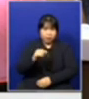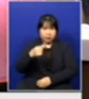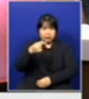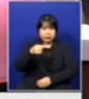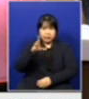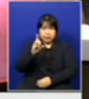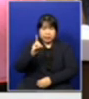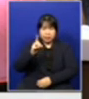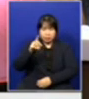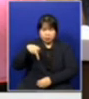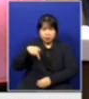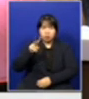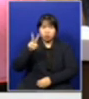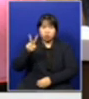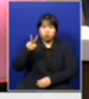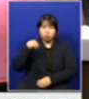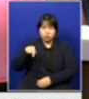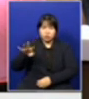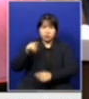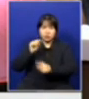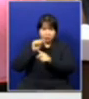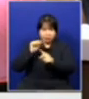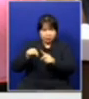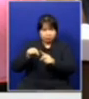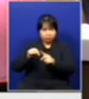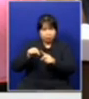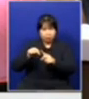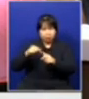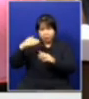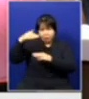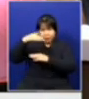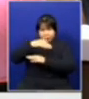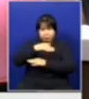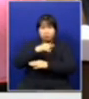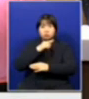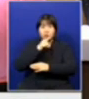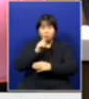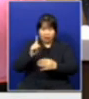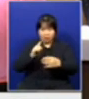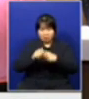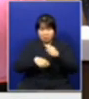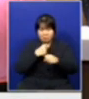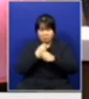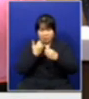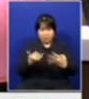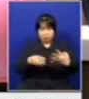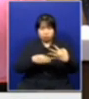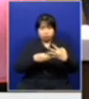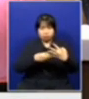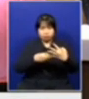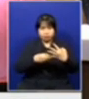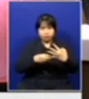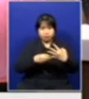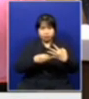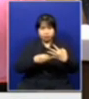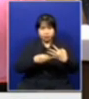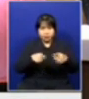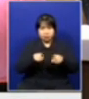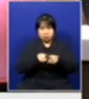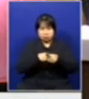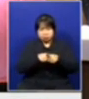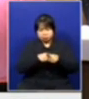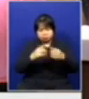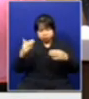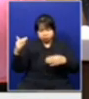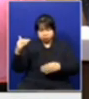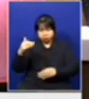แค่ 2.4% ถือว่าต่ำมากแล้วนะคะโดยเฉพาะไตรมาสสุดท้ายค่ะขยายตัวต่ำสุดในรอบ21ไตรมา